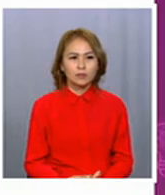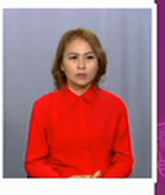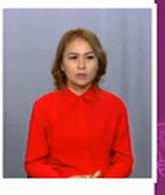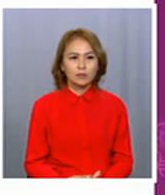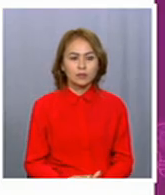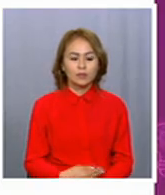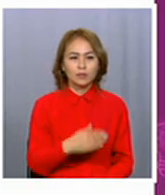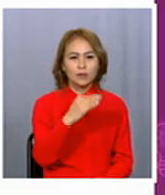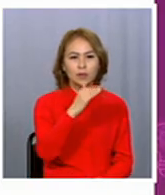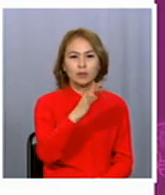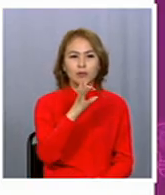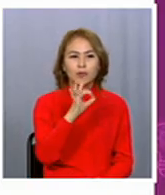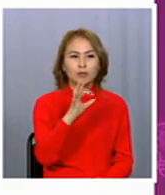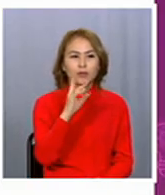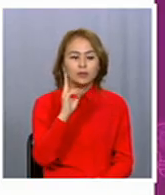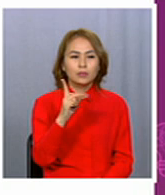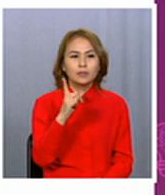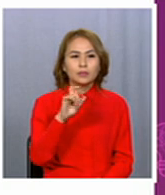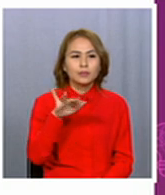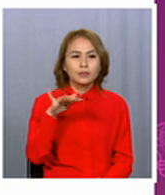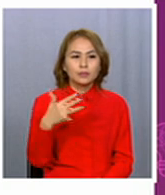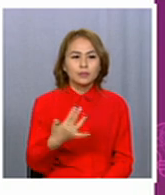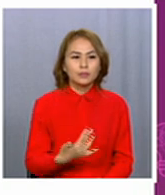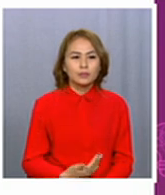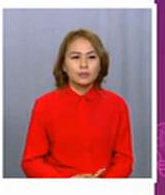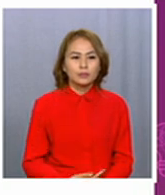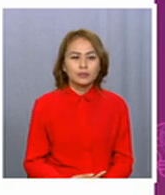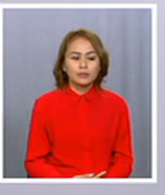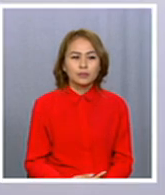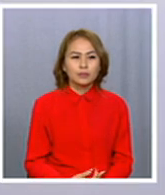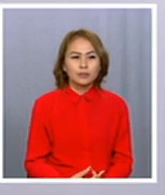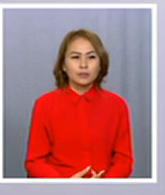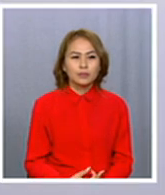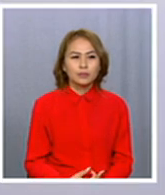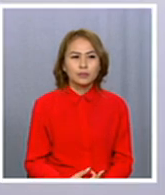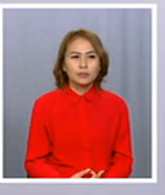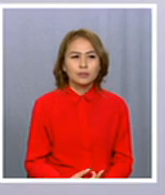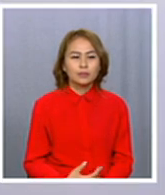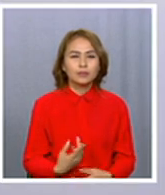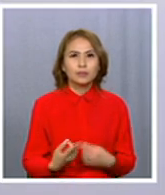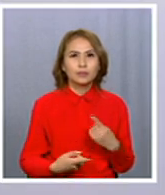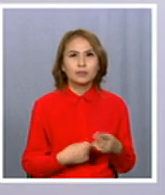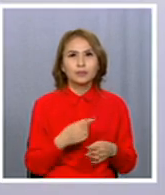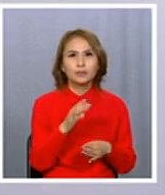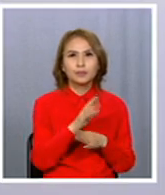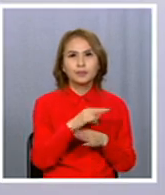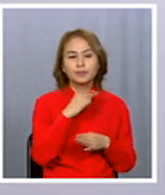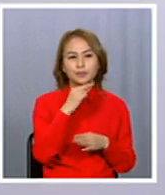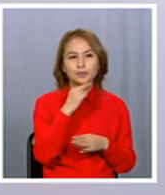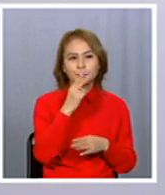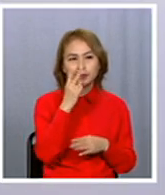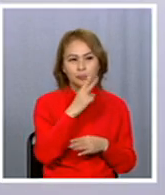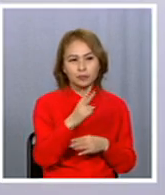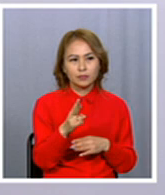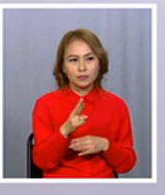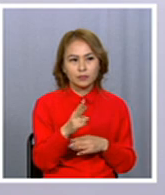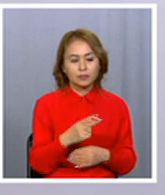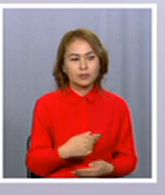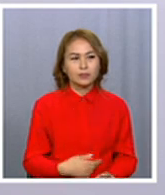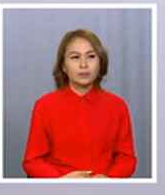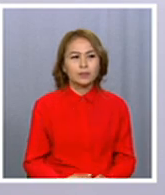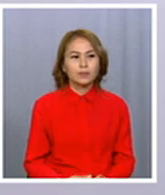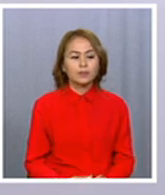ФОК бұрышы 155 градусқа тең болып тұр. Келесі тапсырма болар. Мұқият қарайық. Бұл жерде